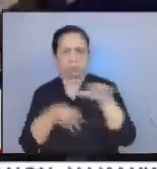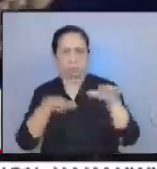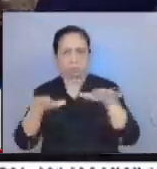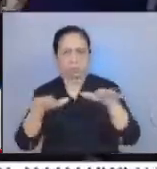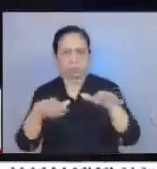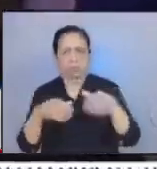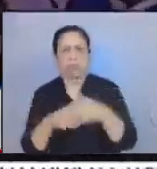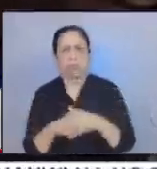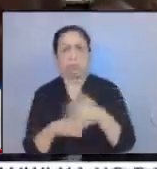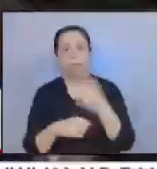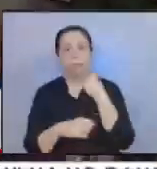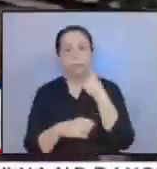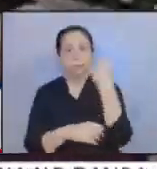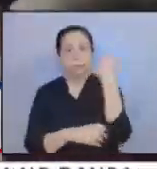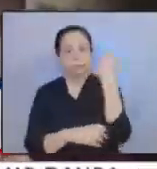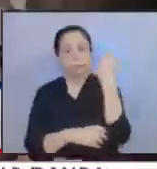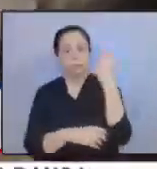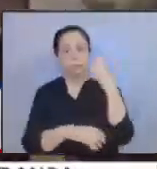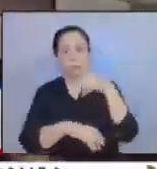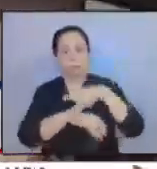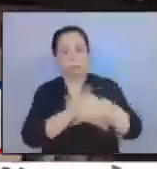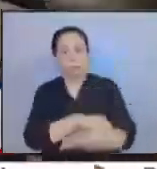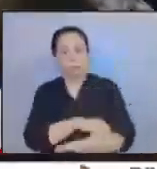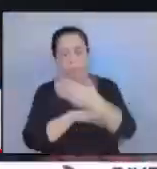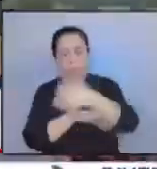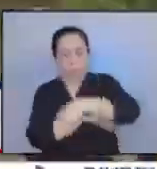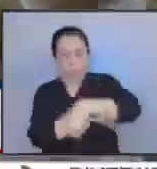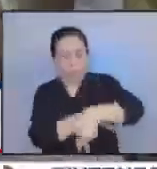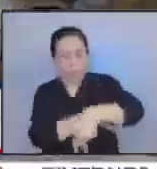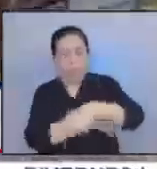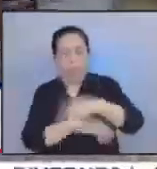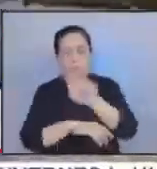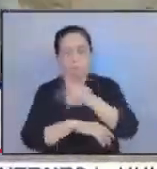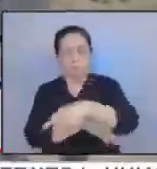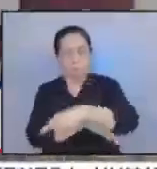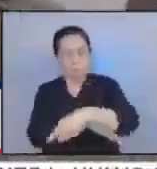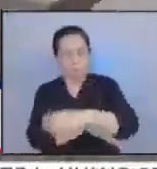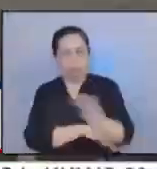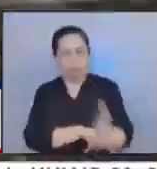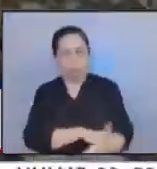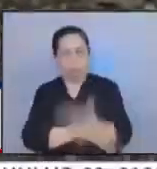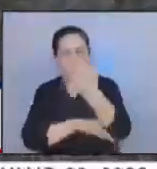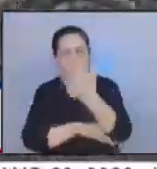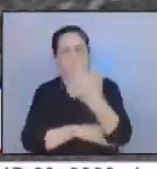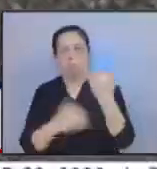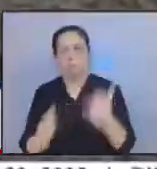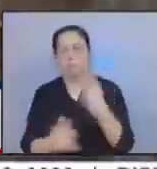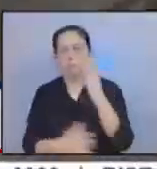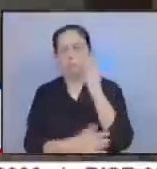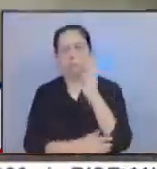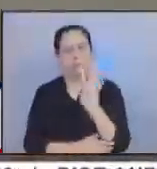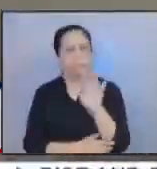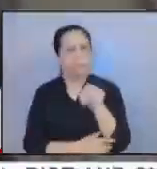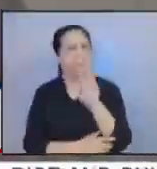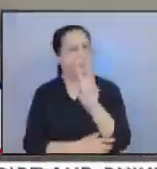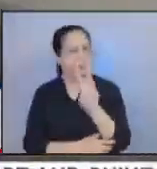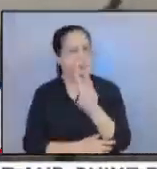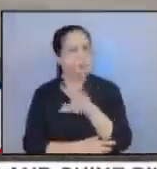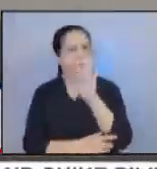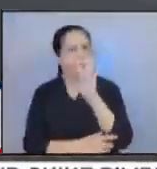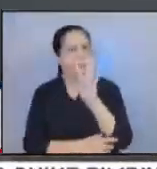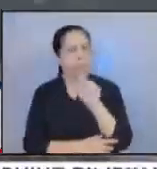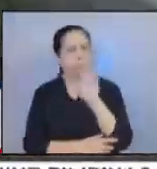alas 12 nga ng madaling araw at pasado alauna ng madaling araw, nakaranas pa rin ng 4.6 at 4.2 na